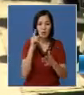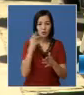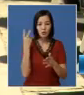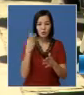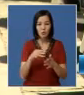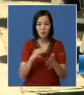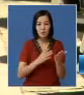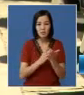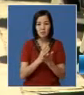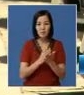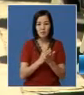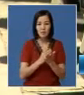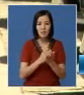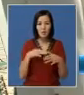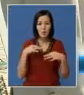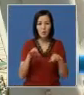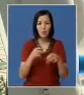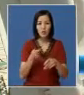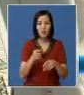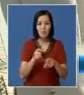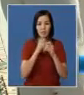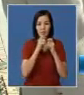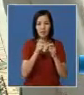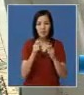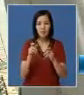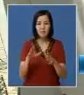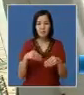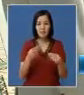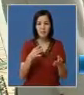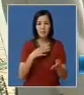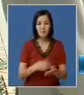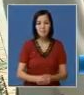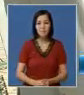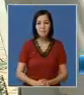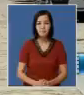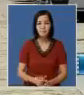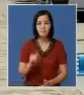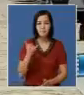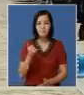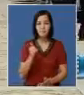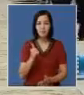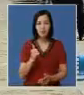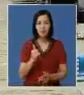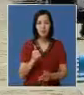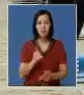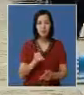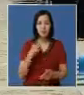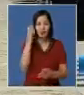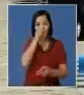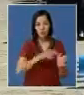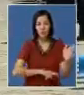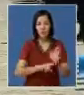қызметтік көліктің кілтін табыс етті. Ұйғыр аудандық полиция бөлімі. Елімізде жыл басынан бері